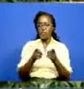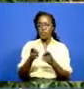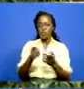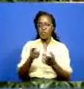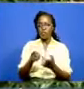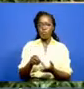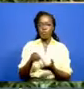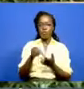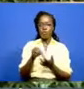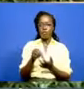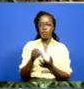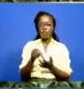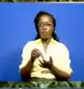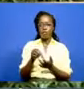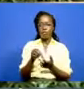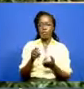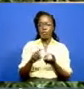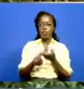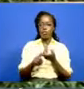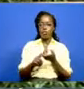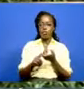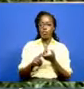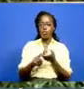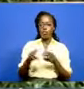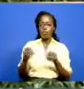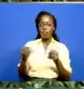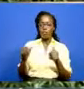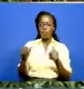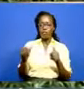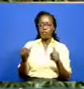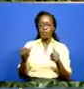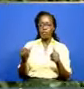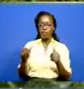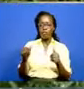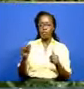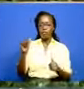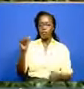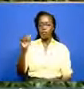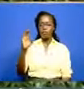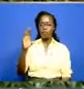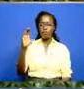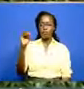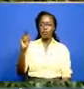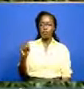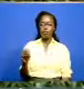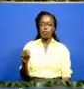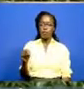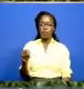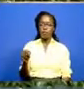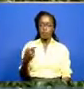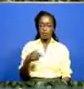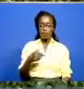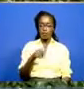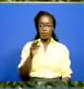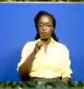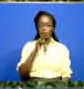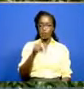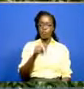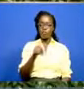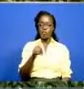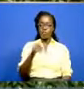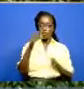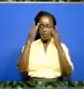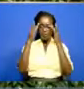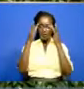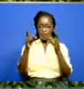especially fixture ya qualifications is AFCON. Ni jambo ambalo sisi hatuwezi kuliamua